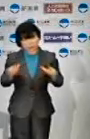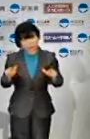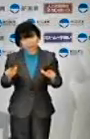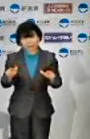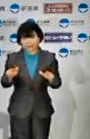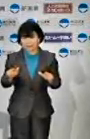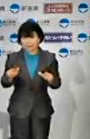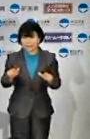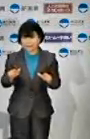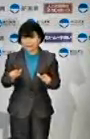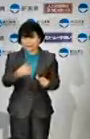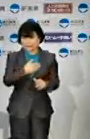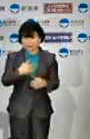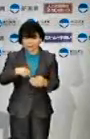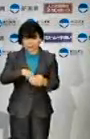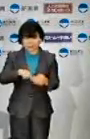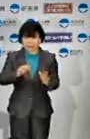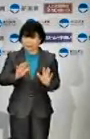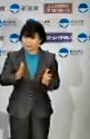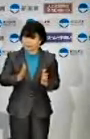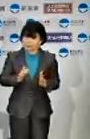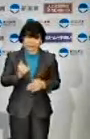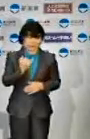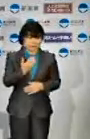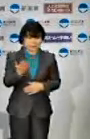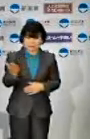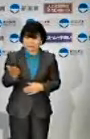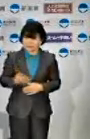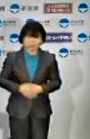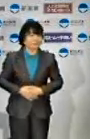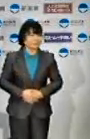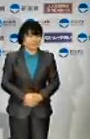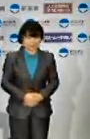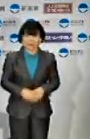はい、よろしいでしょうか。それで は、はい、